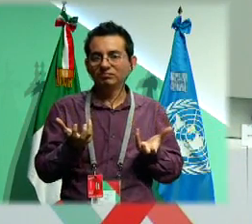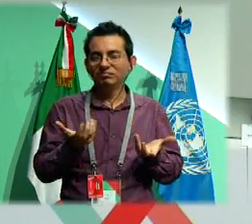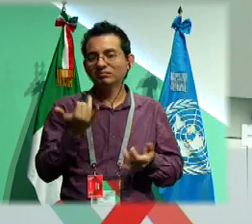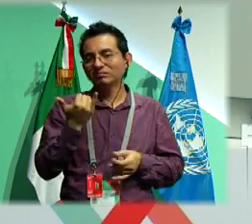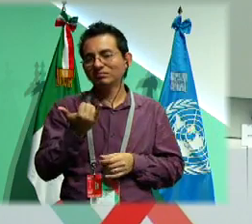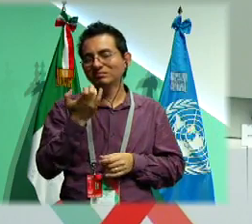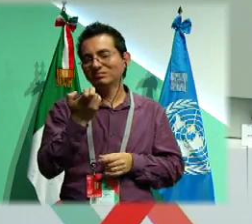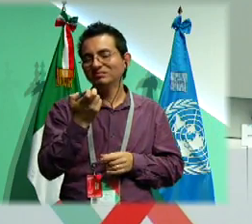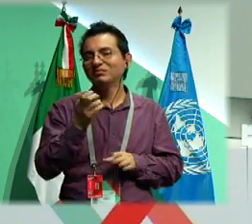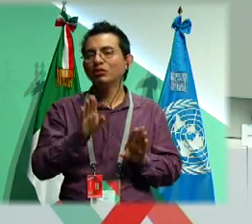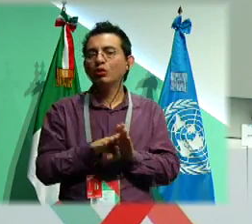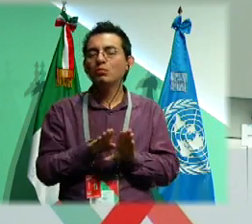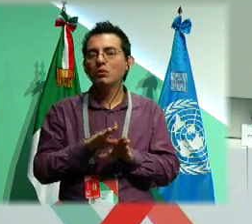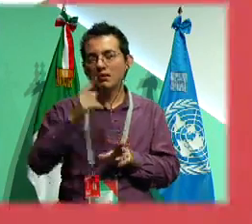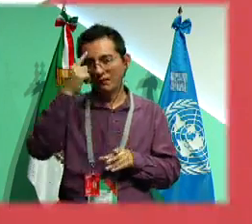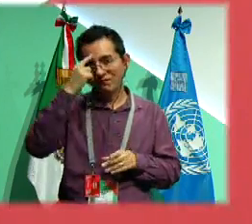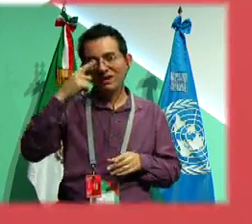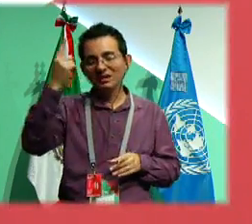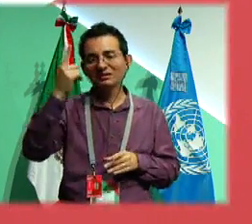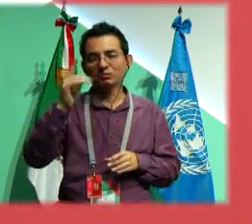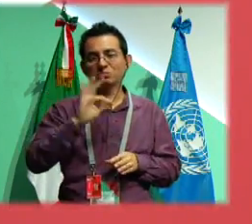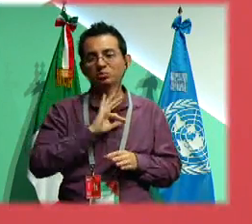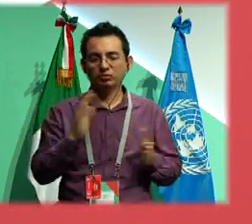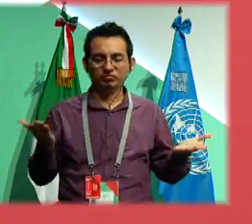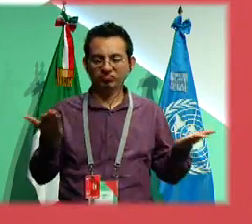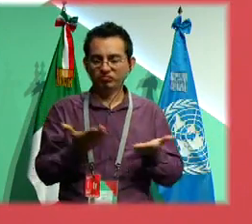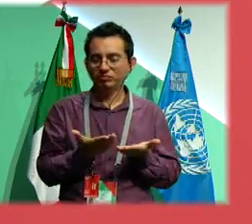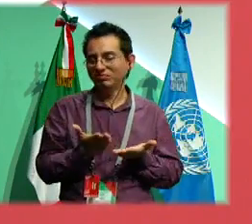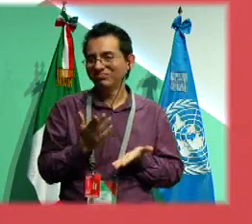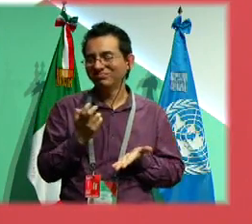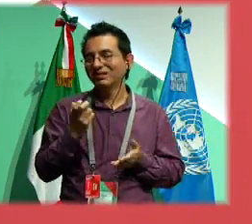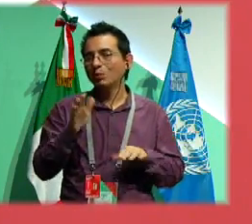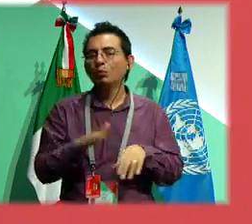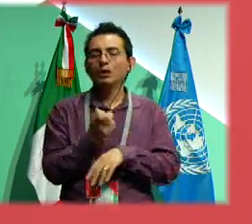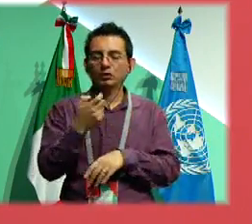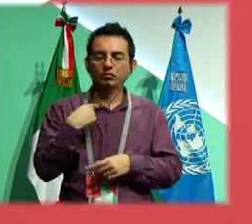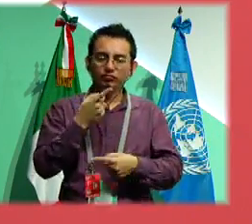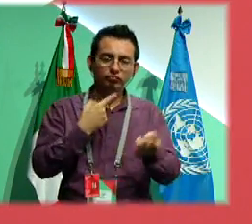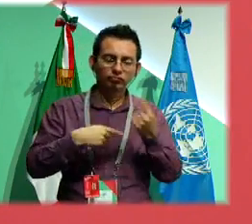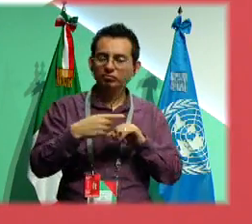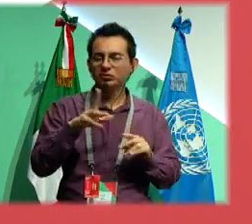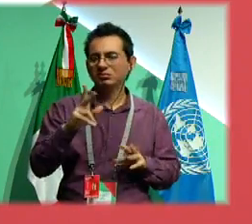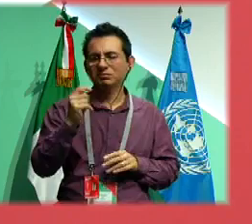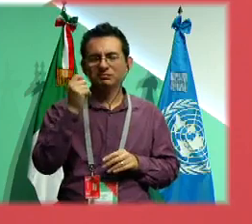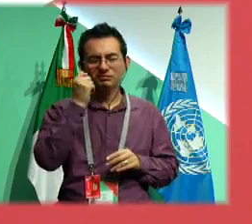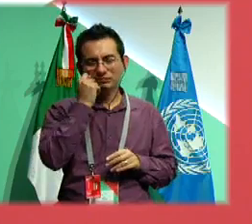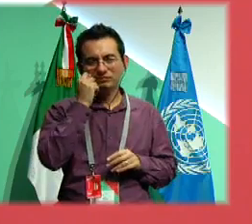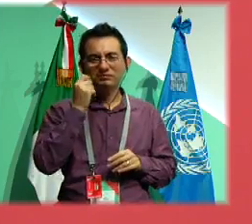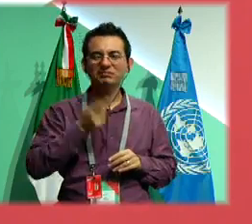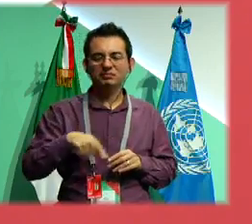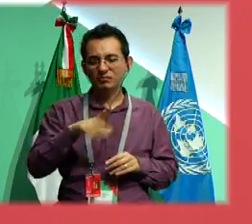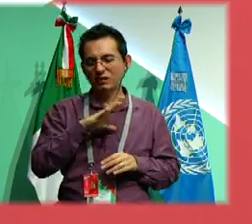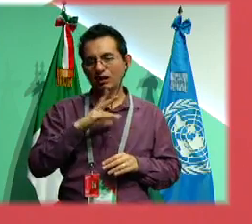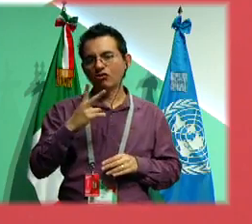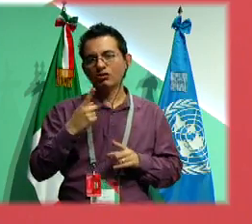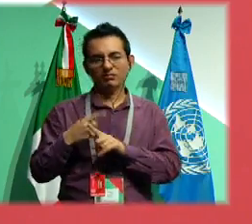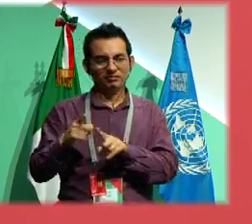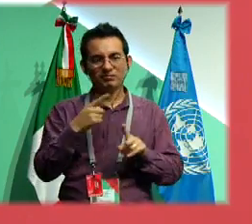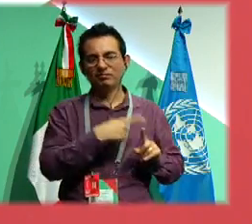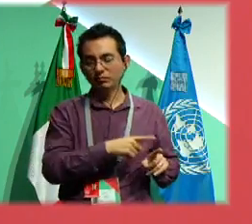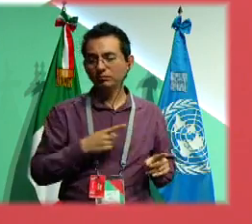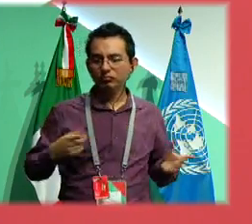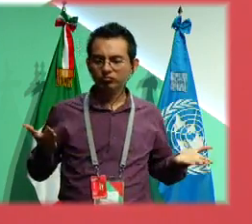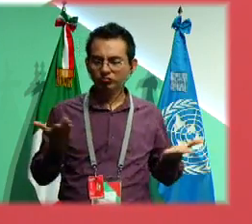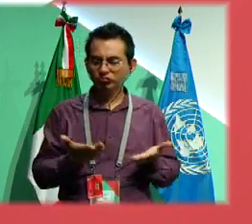les entreprises privées d'établir un contrat avec une autre dans un autre pays, même s'il n'y a pas d'accord commercial. Disons